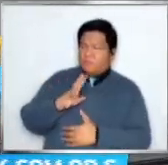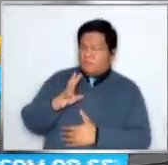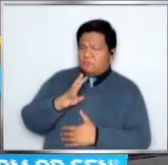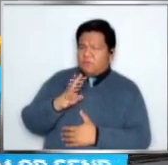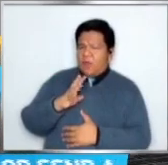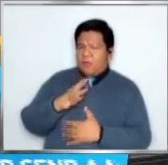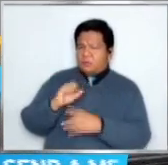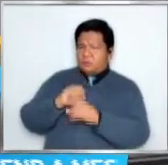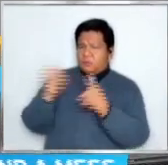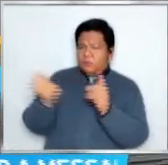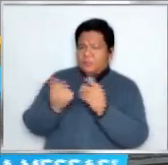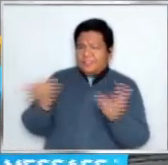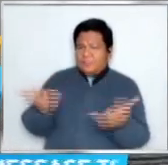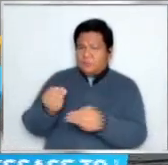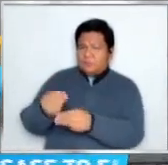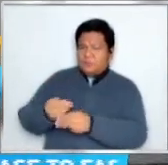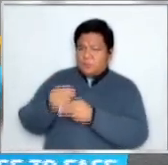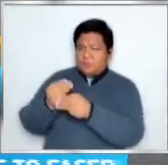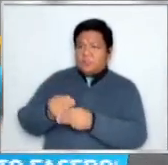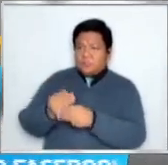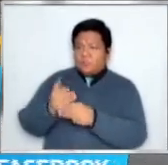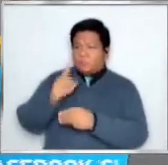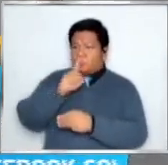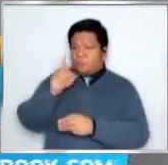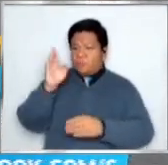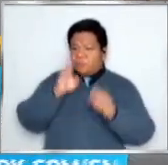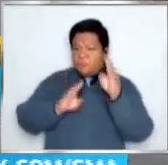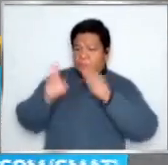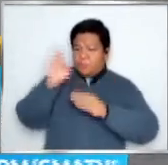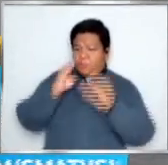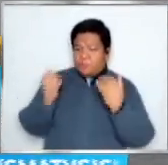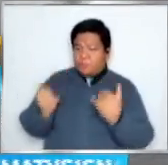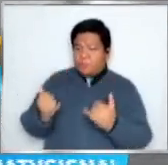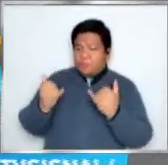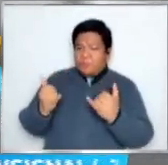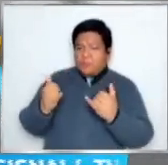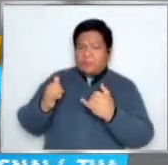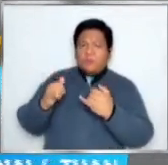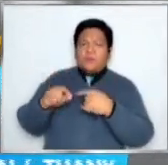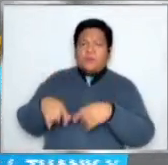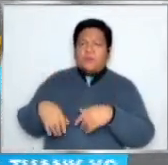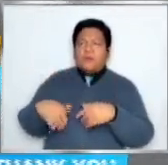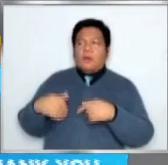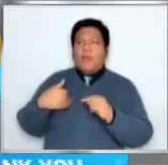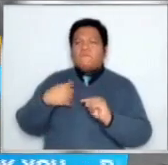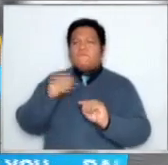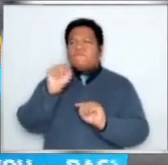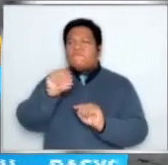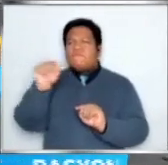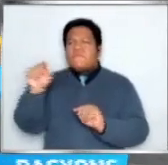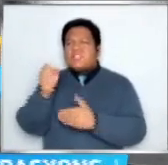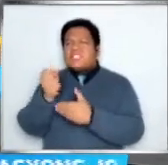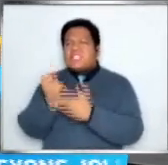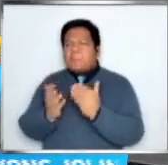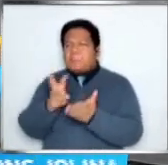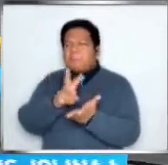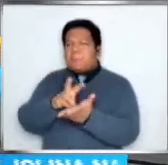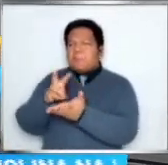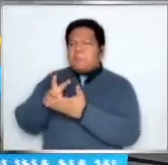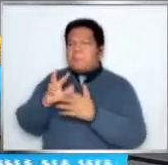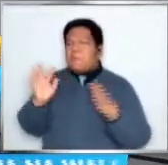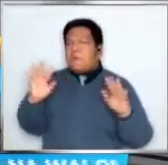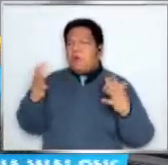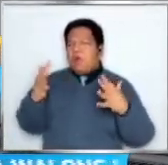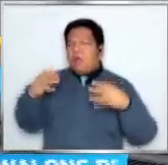Yung nga lang ang problema natin dito ngayong kuryente na may mga lugar na wala pa rin supply kaya sa yung mga kuryente, mga kampi